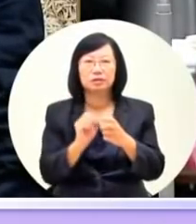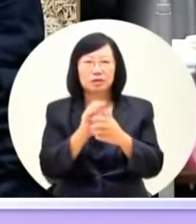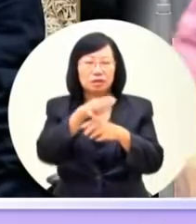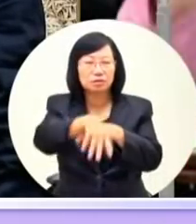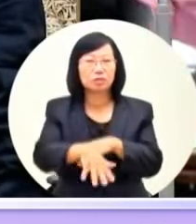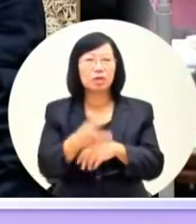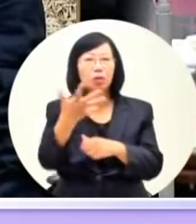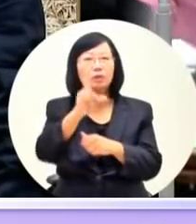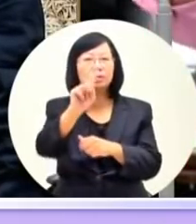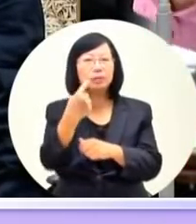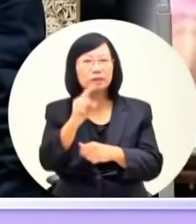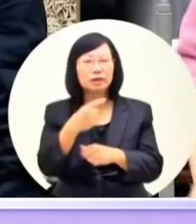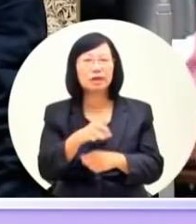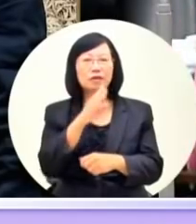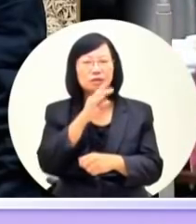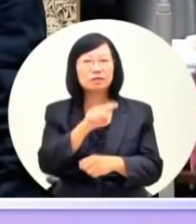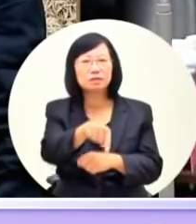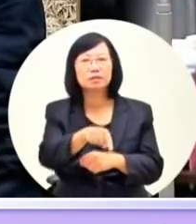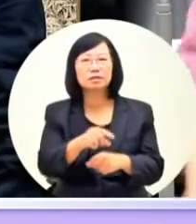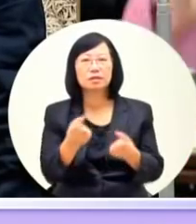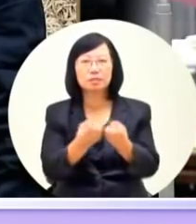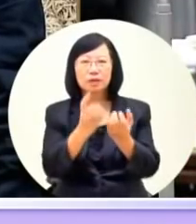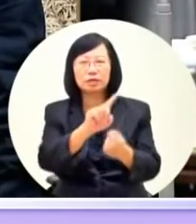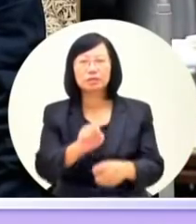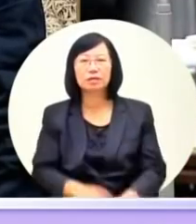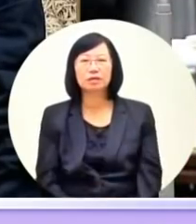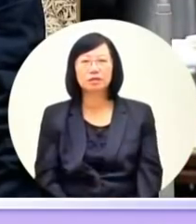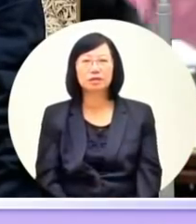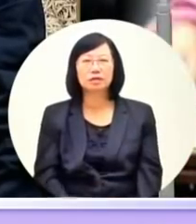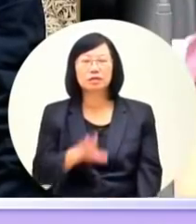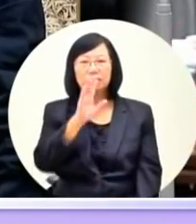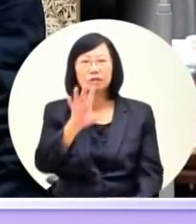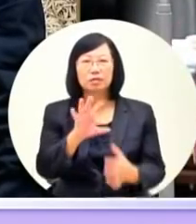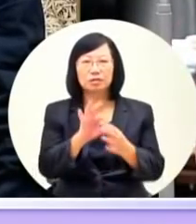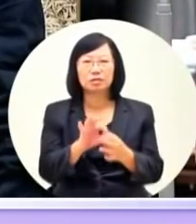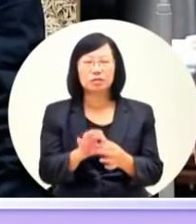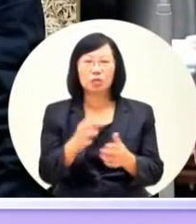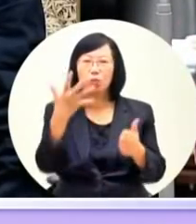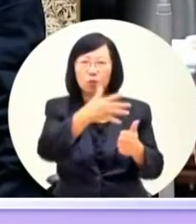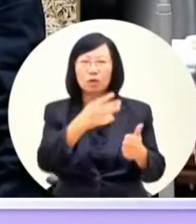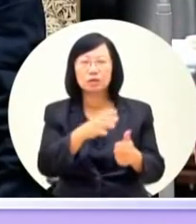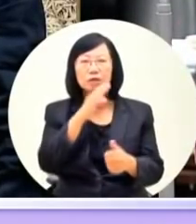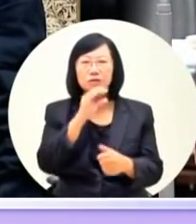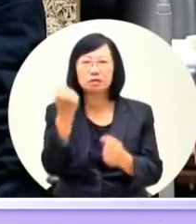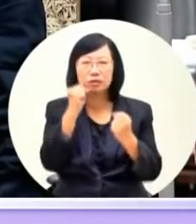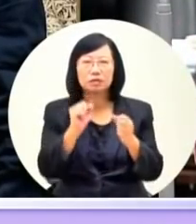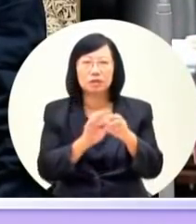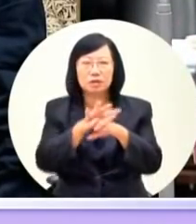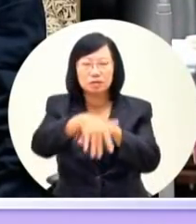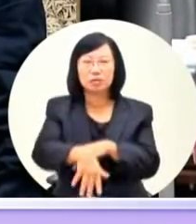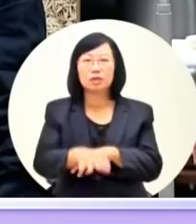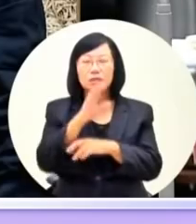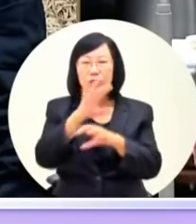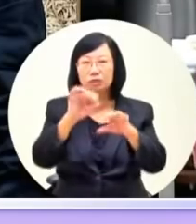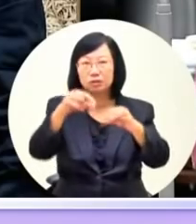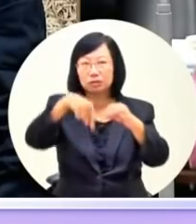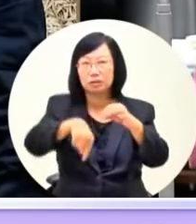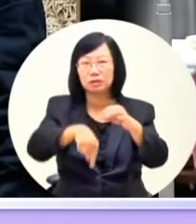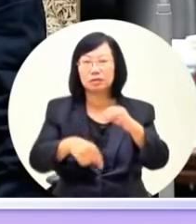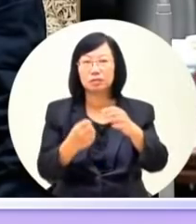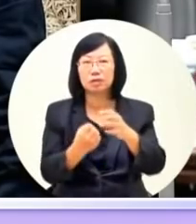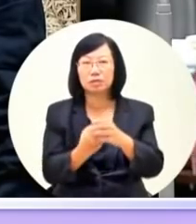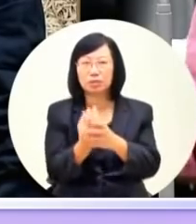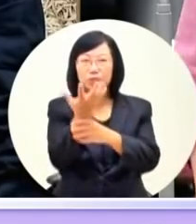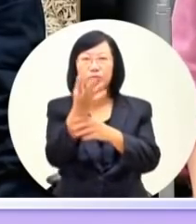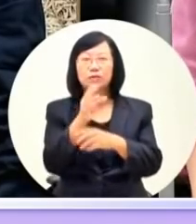来作为佐证，才能够作为我们的质询，才能经得起考验。好，我想这样子的问政的这些风格也好，